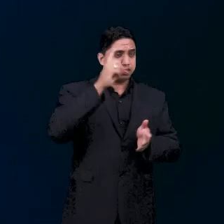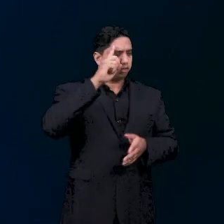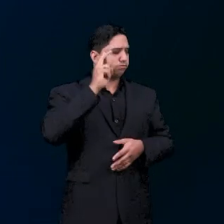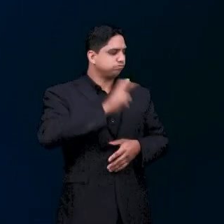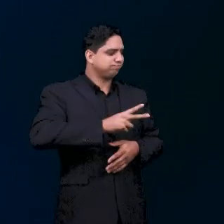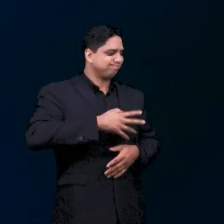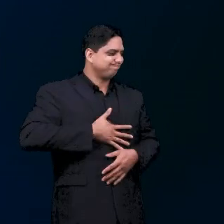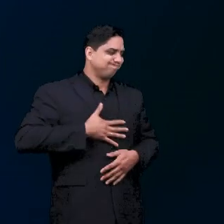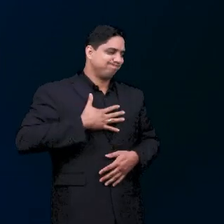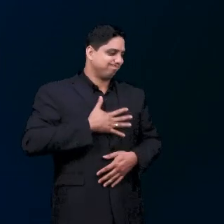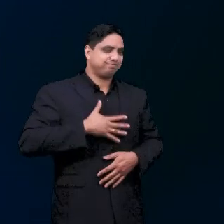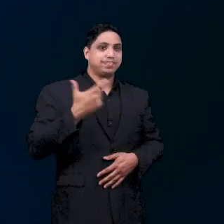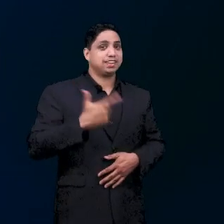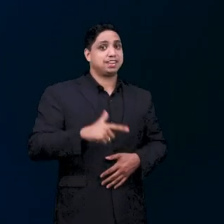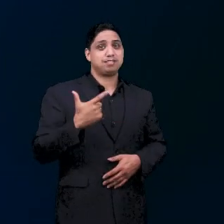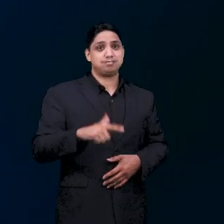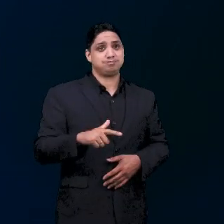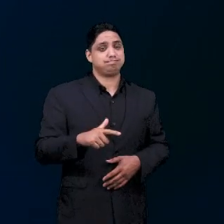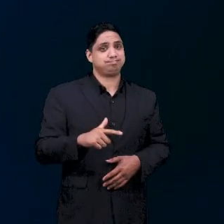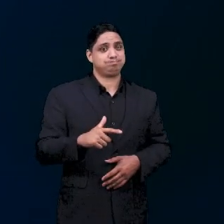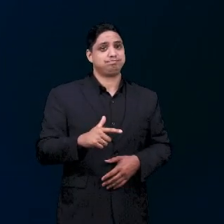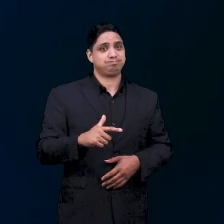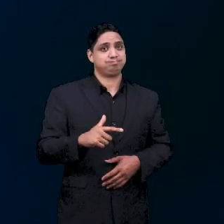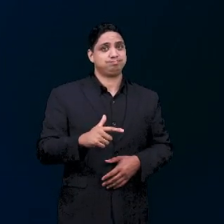revient en arrière, mon âme n'a pas plaisir en lui.